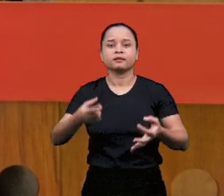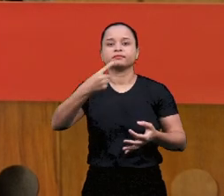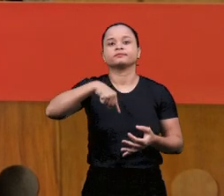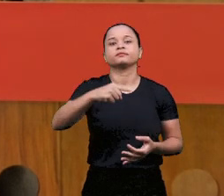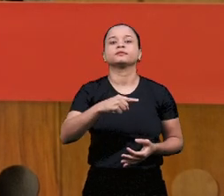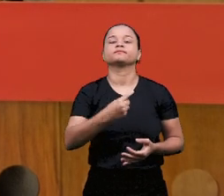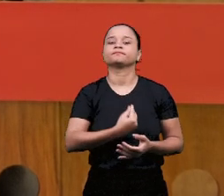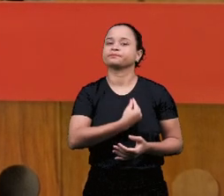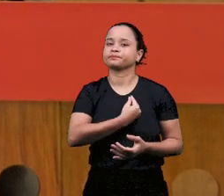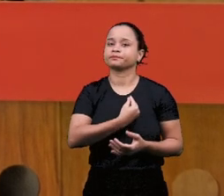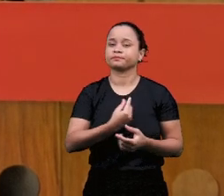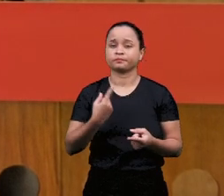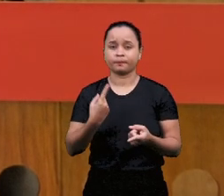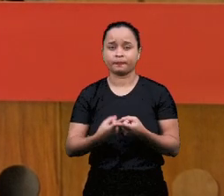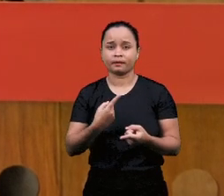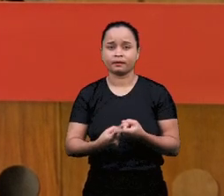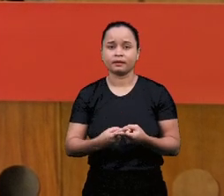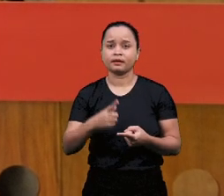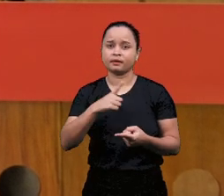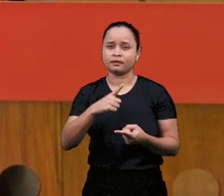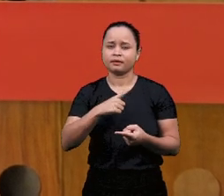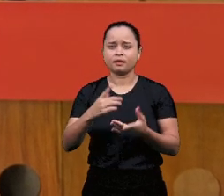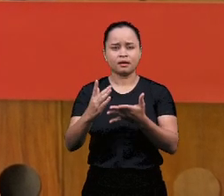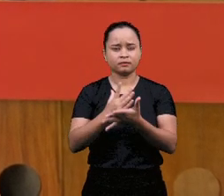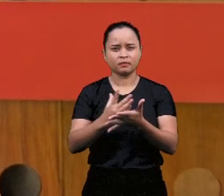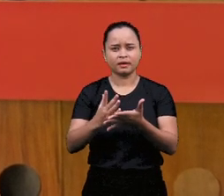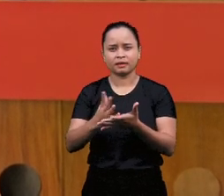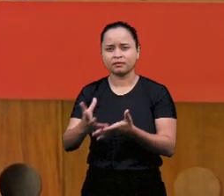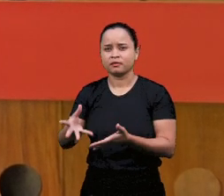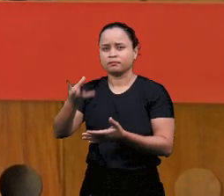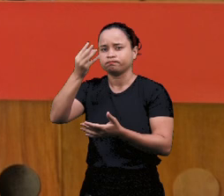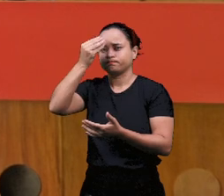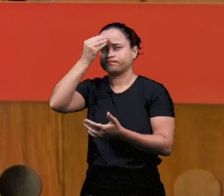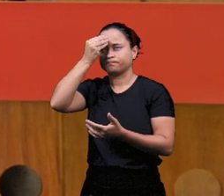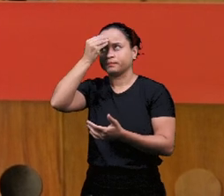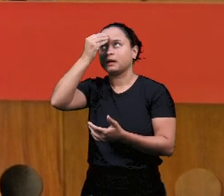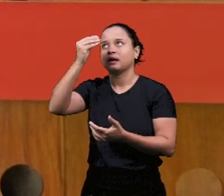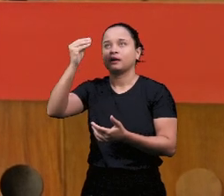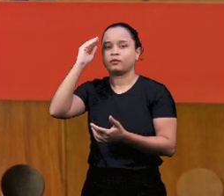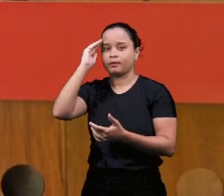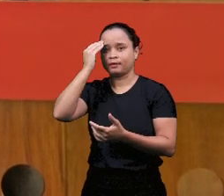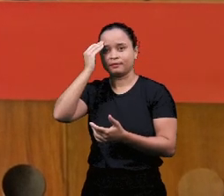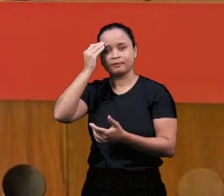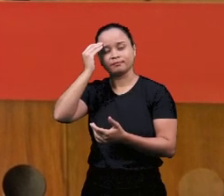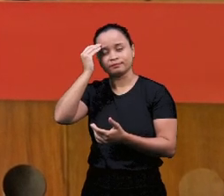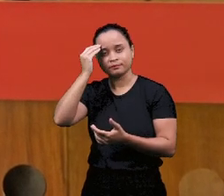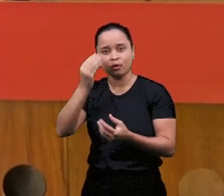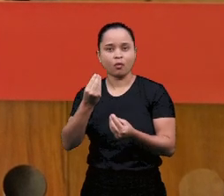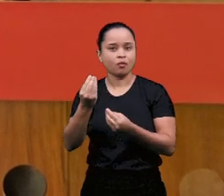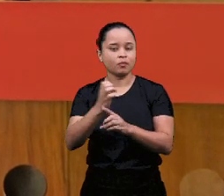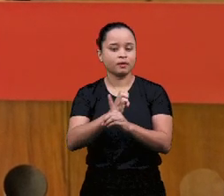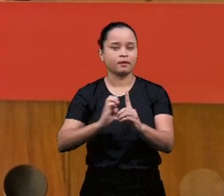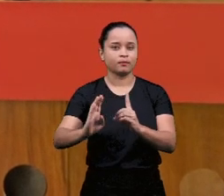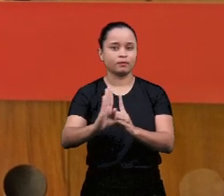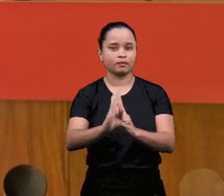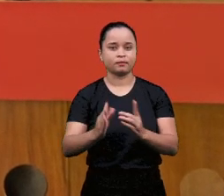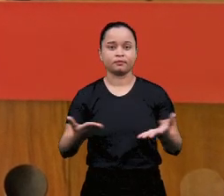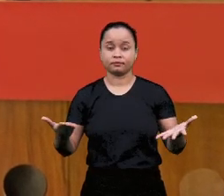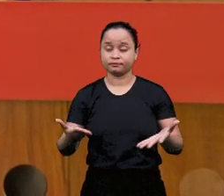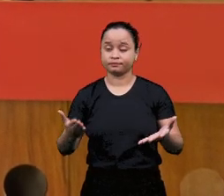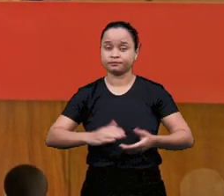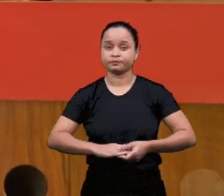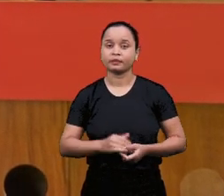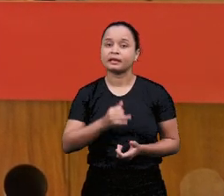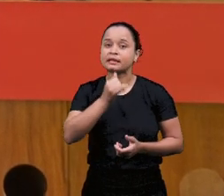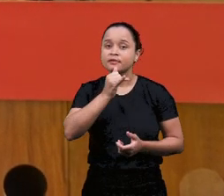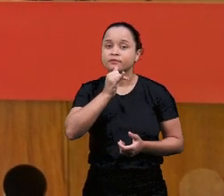de l'assimilation de l'enseignement de l'école biblique de ce matin, comme par exemple notre sœur, la jeune